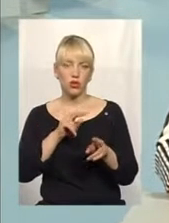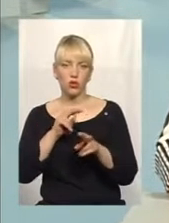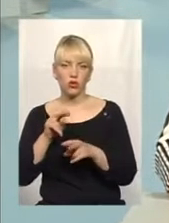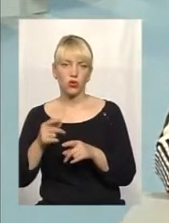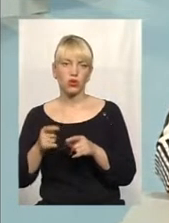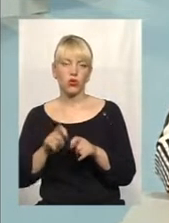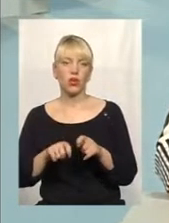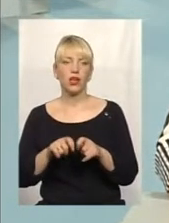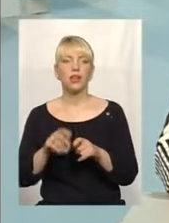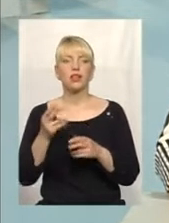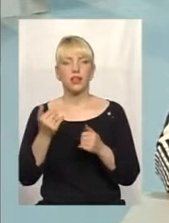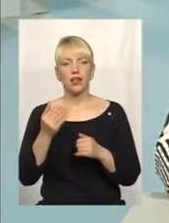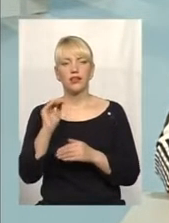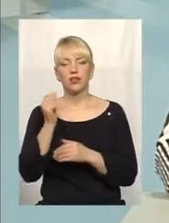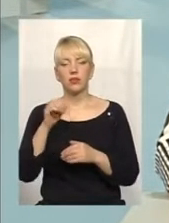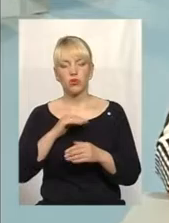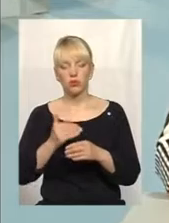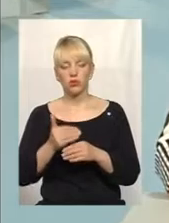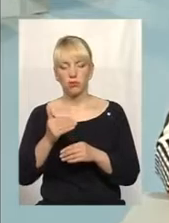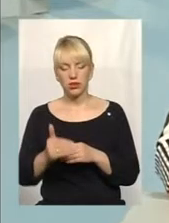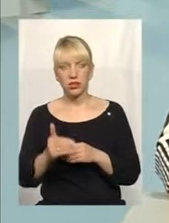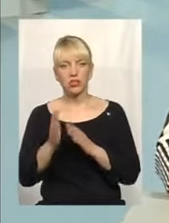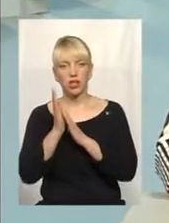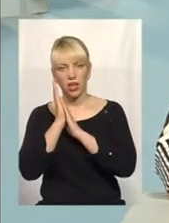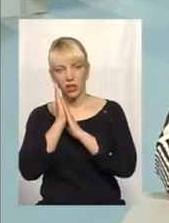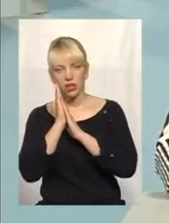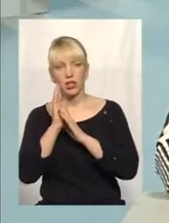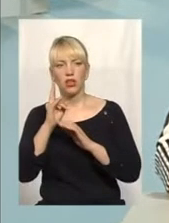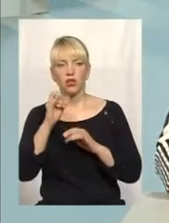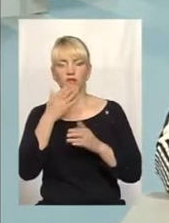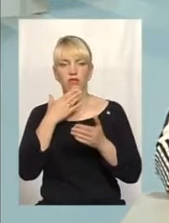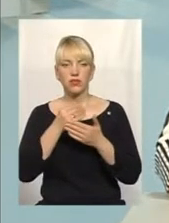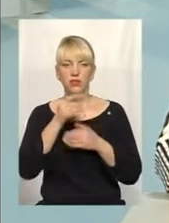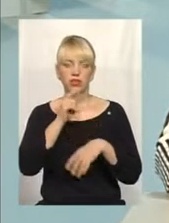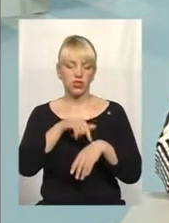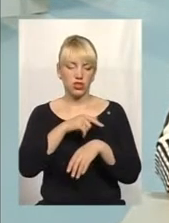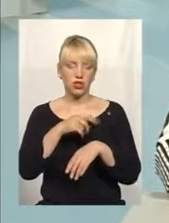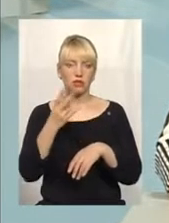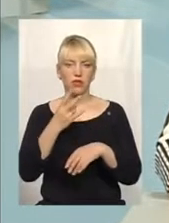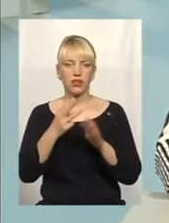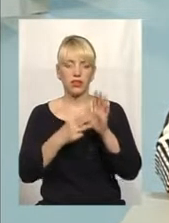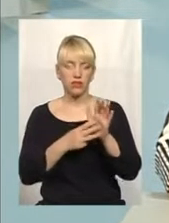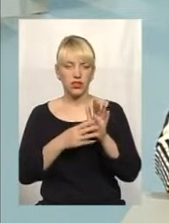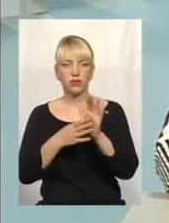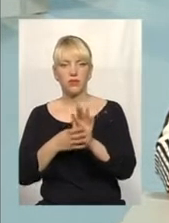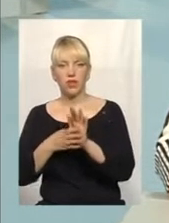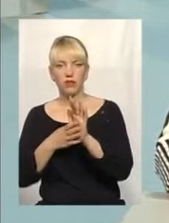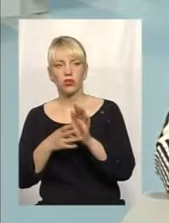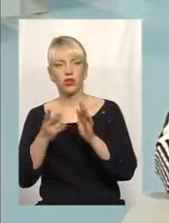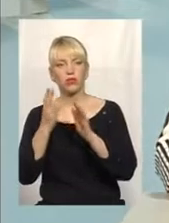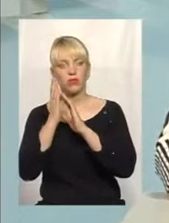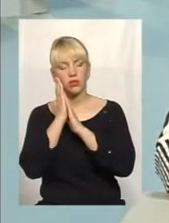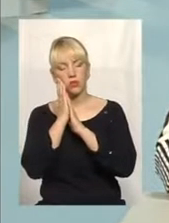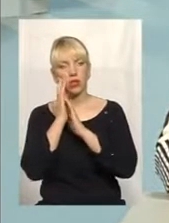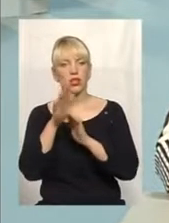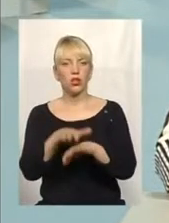пізніше лягти, але вона повинна свій час 8-9 годин, вона повинна відіспатися, вона має право поспати довше, вона повинна